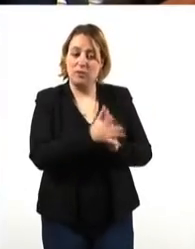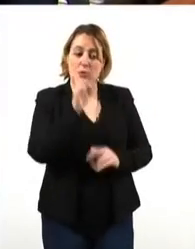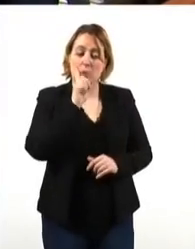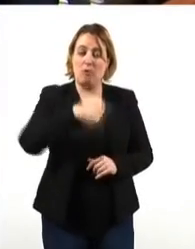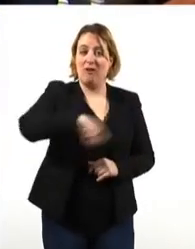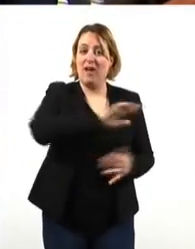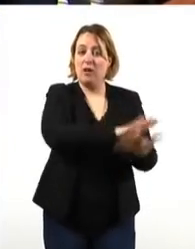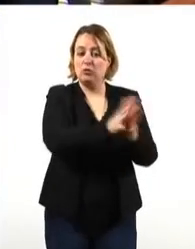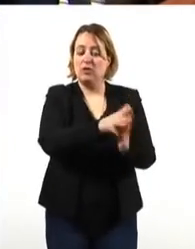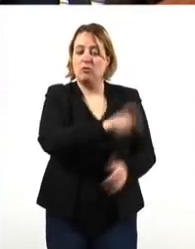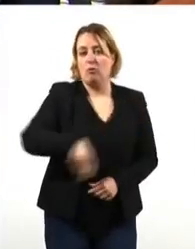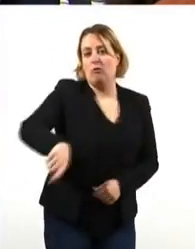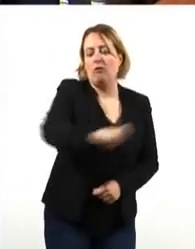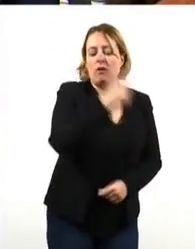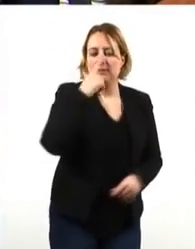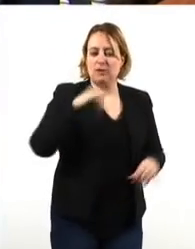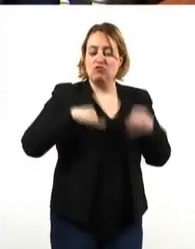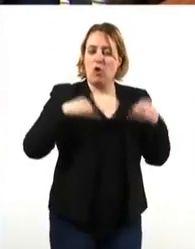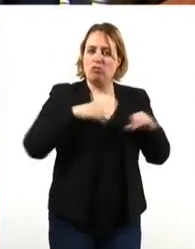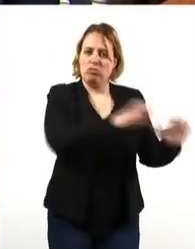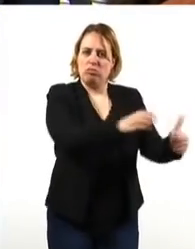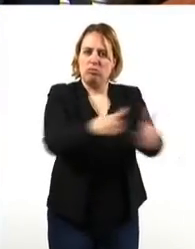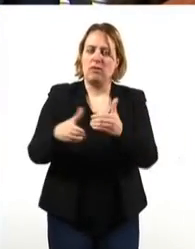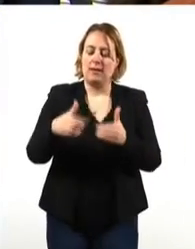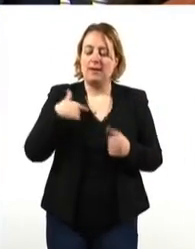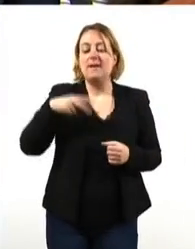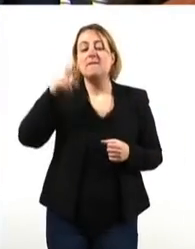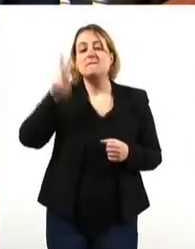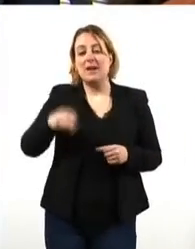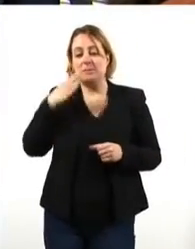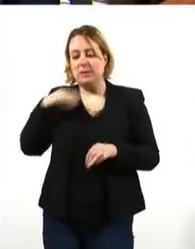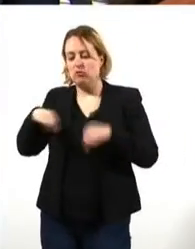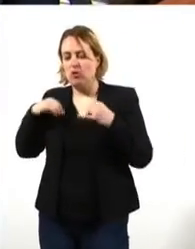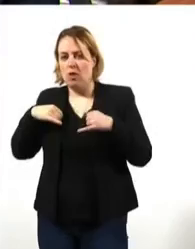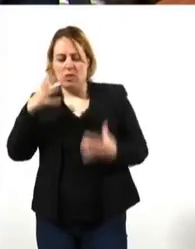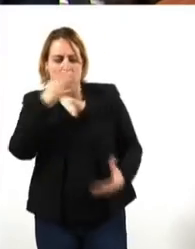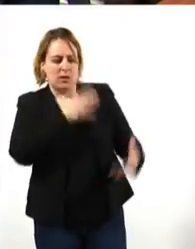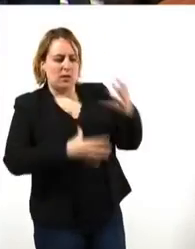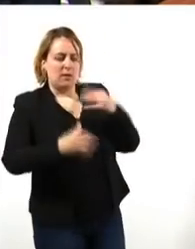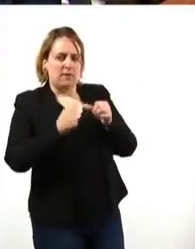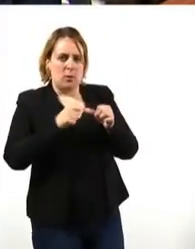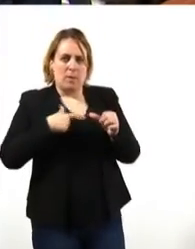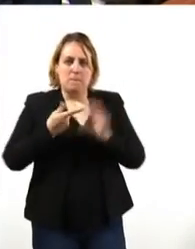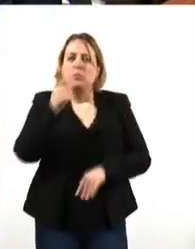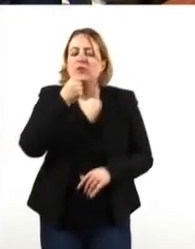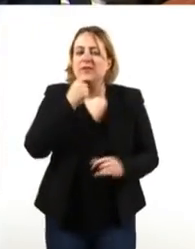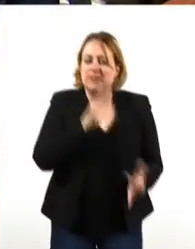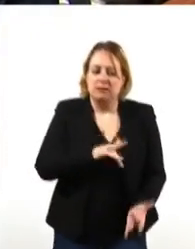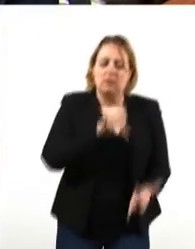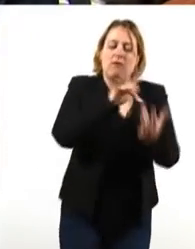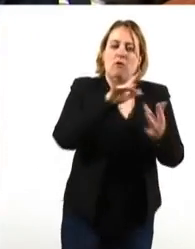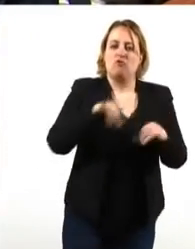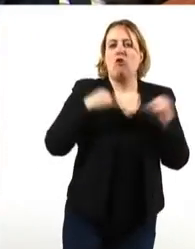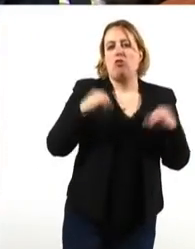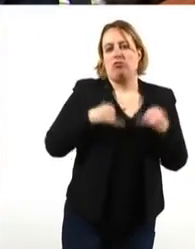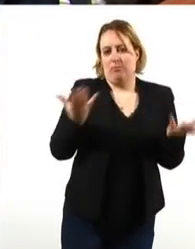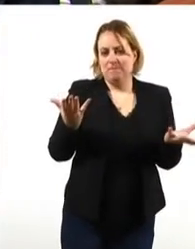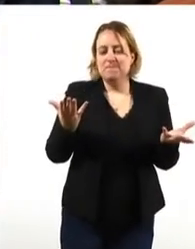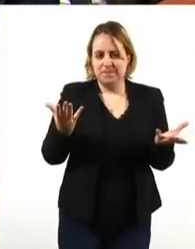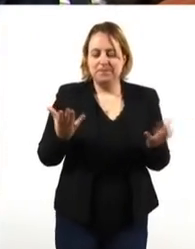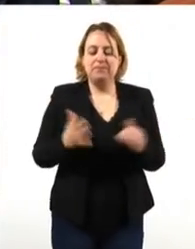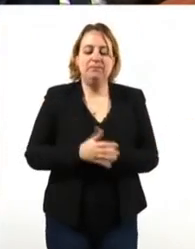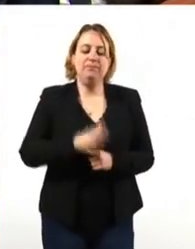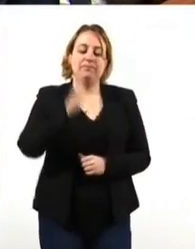jeunes et qu'il y a une facilité à se parler entre vous. Et donc, c'est vraiment le type de secteur où il